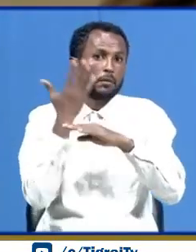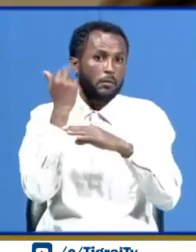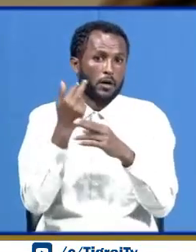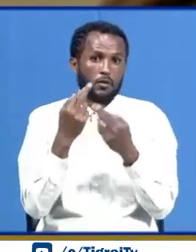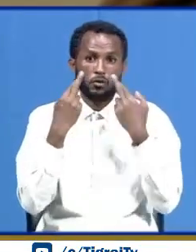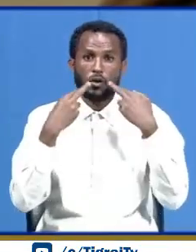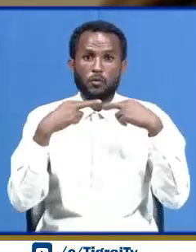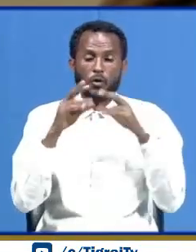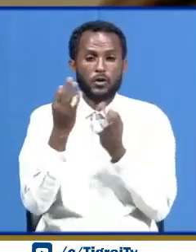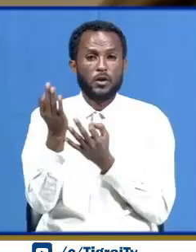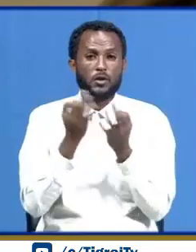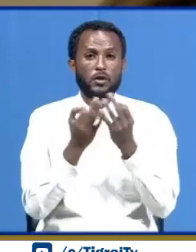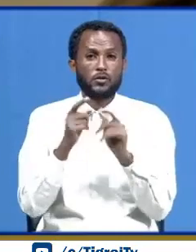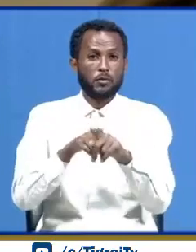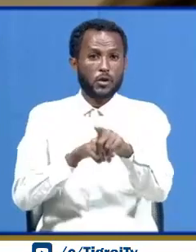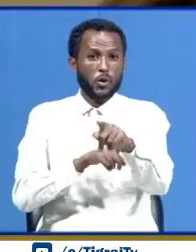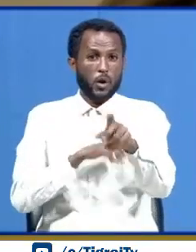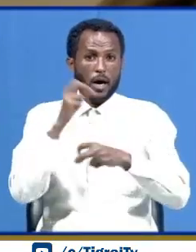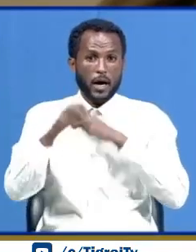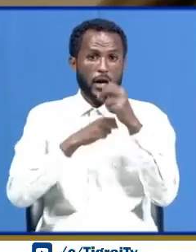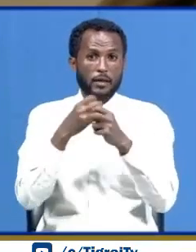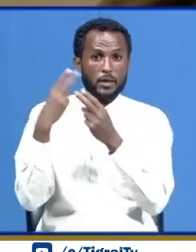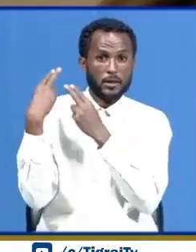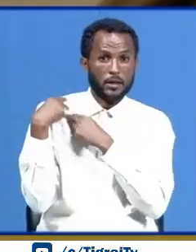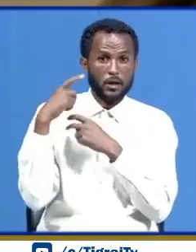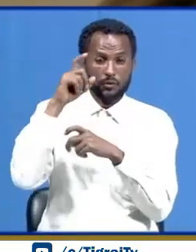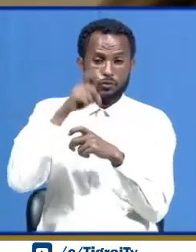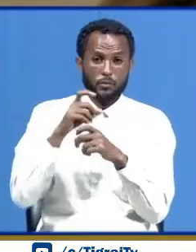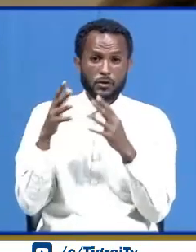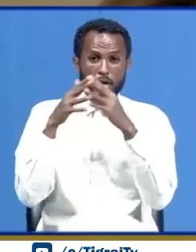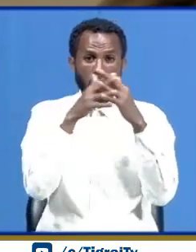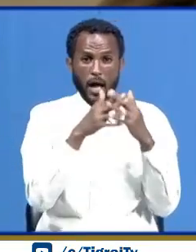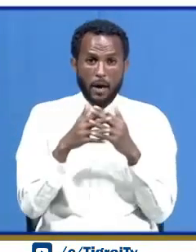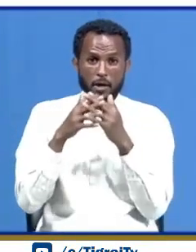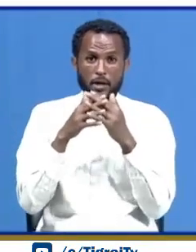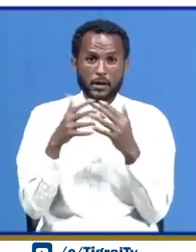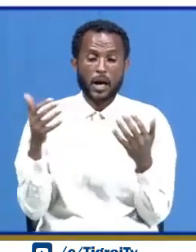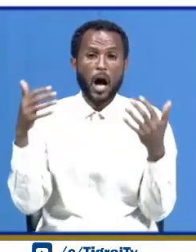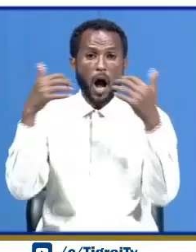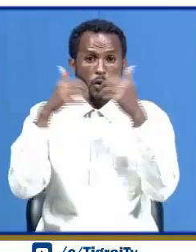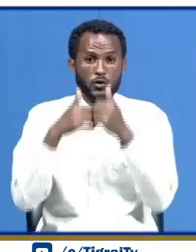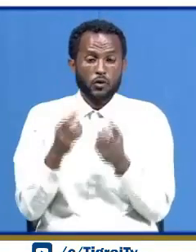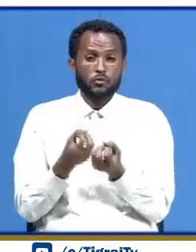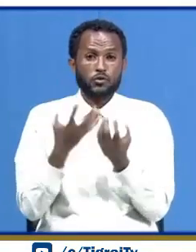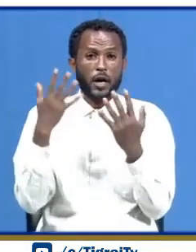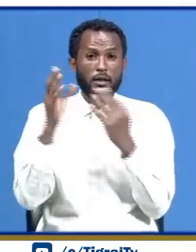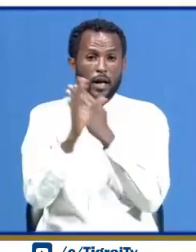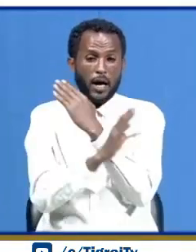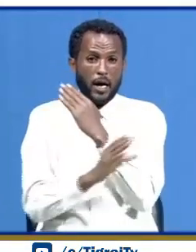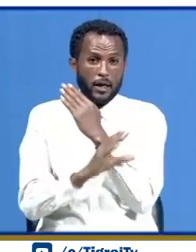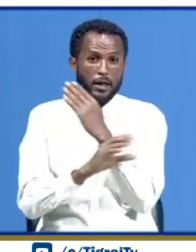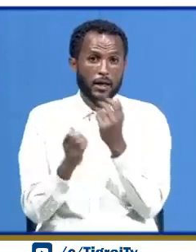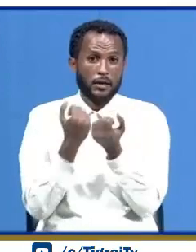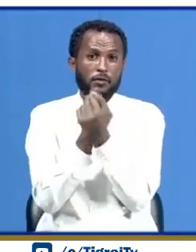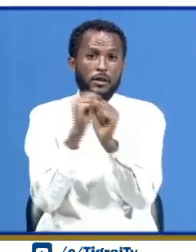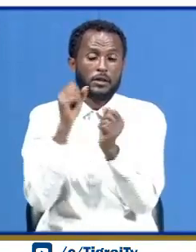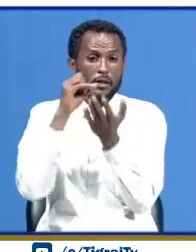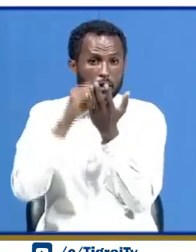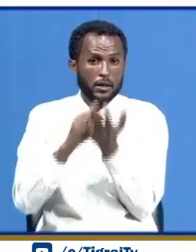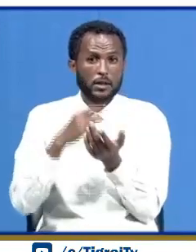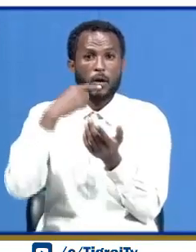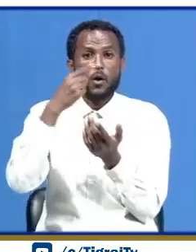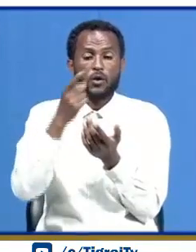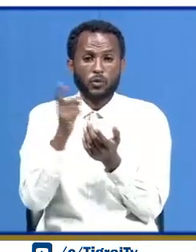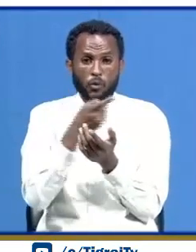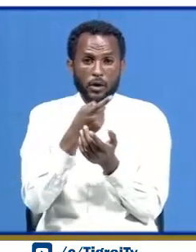ጸብጻብ ሓቢሩ። ምንዋሕ ዕድመ ስልጣን እቲ ኮሚሽን ንኣሜሪካ ሓዊሱ ብዙሓት ሃገራት ፍትሒ ንክረጋገጽ ዝሕግዝ እዩ ዝበልኦ